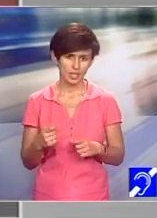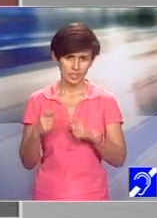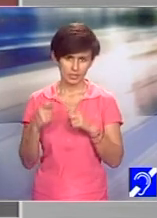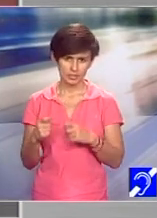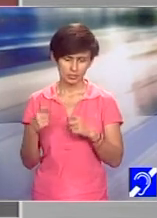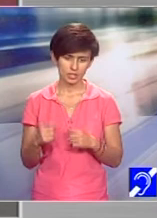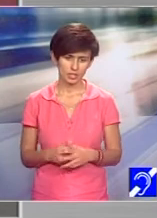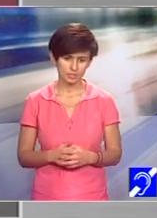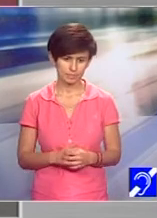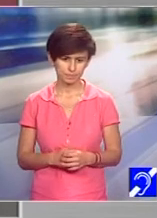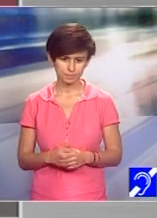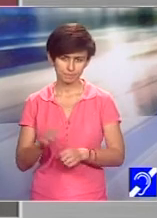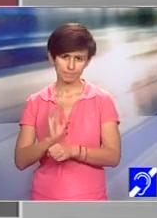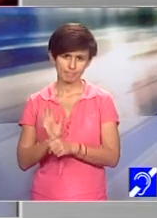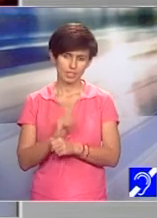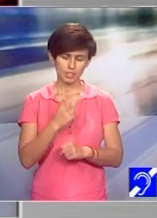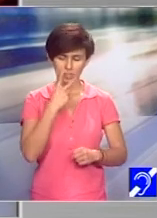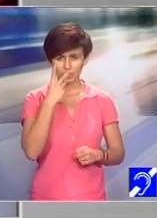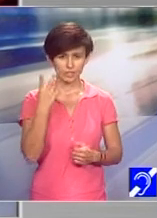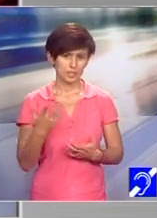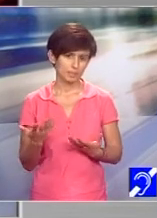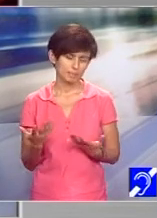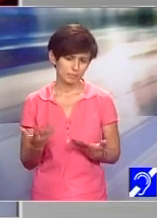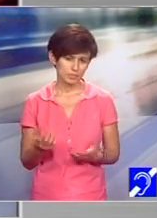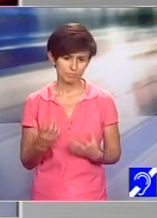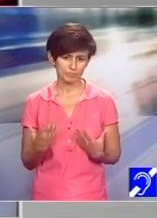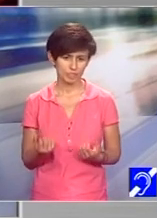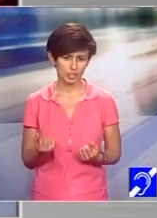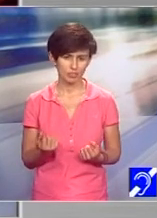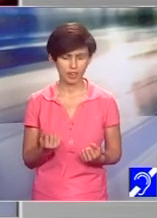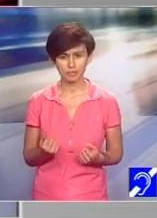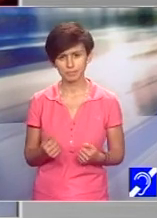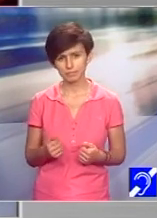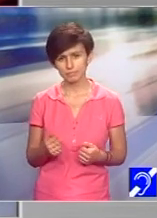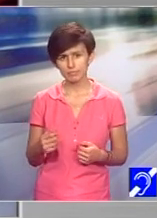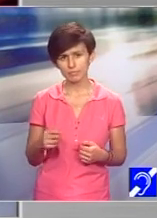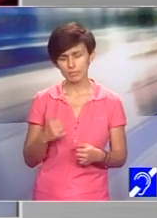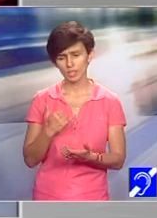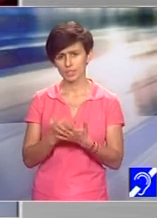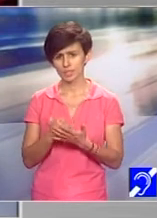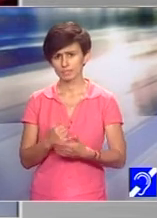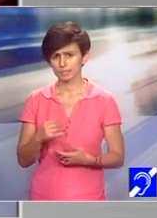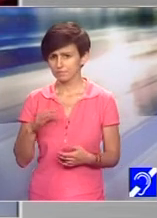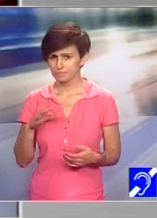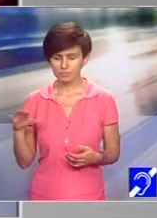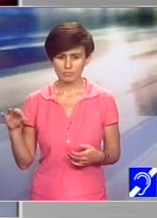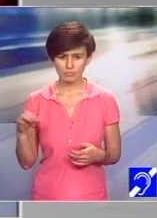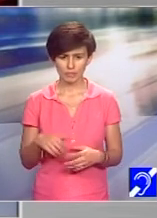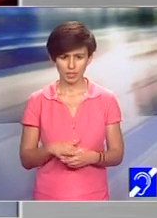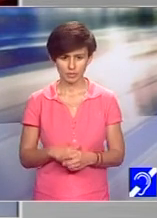la televizor ce vezi și alta e realitatea. Noi lucrăm, noi ne adresăm numai oamenilor